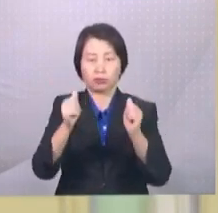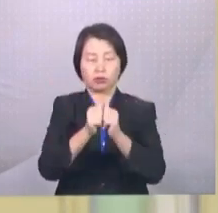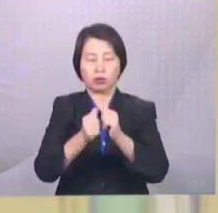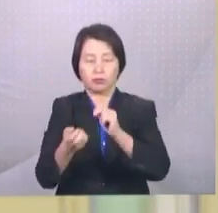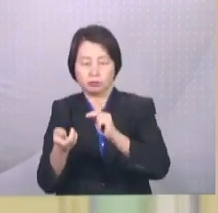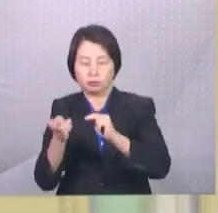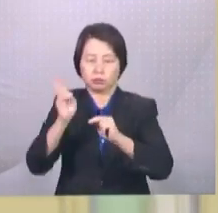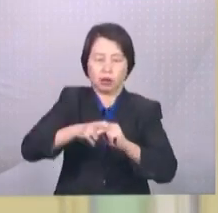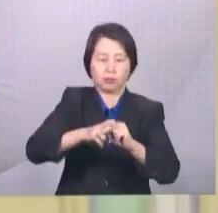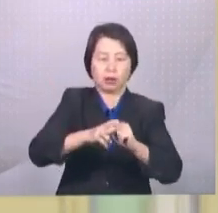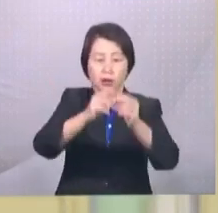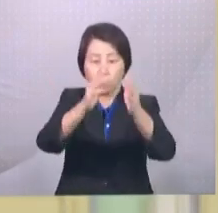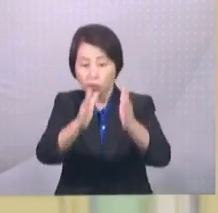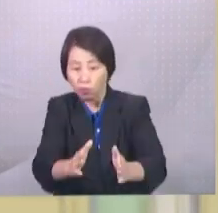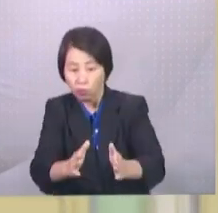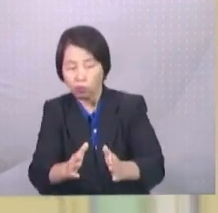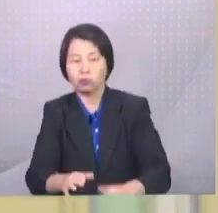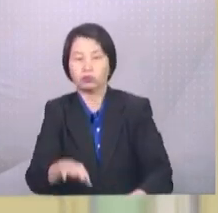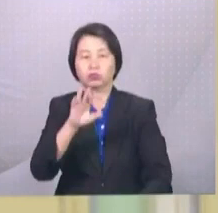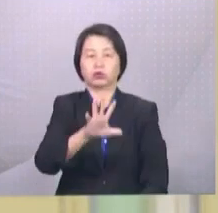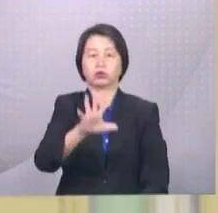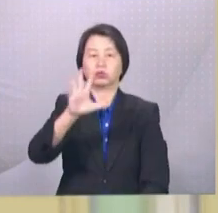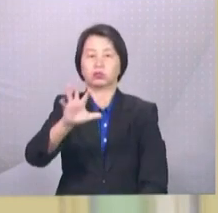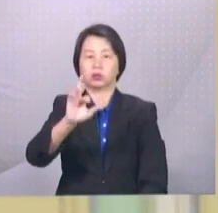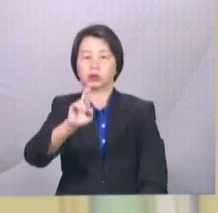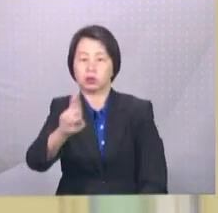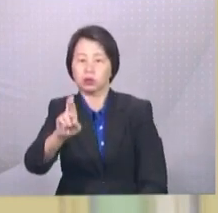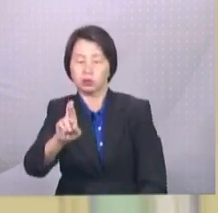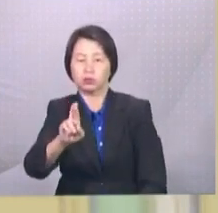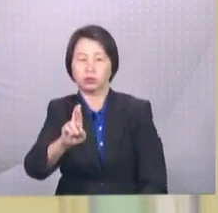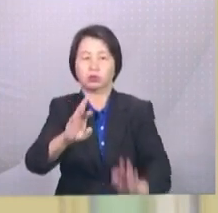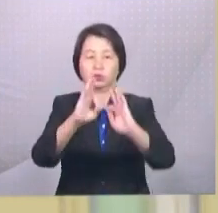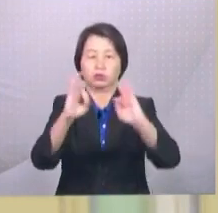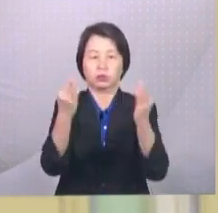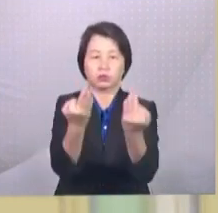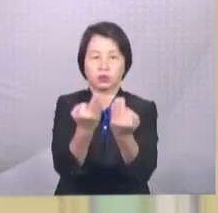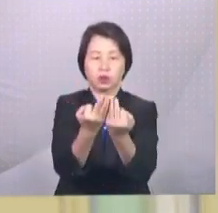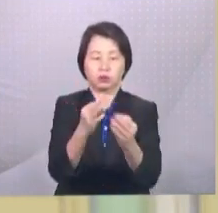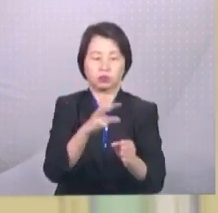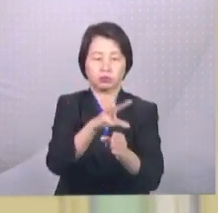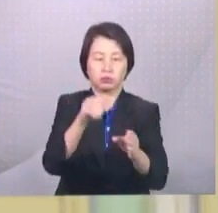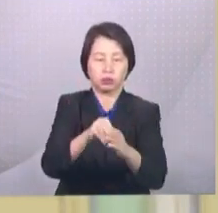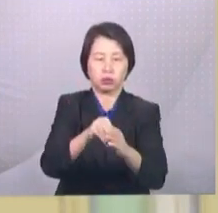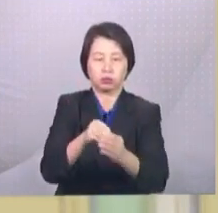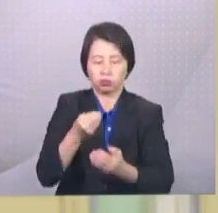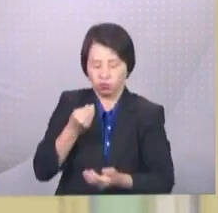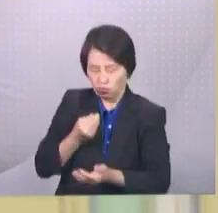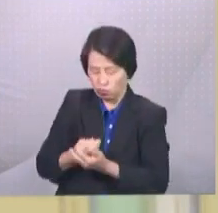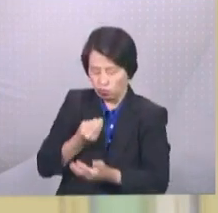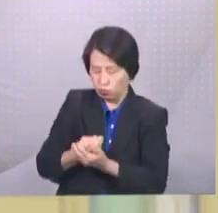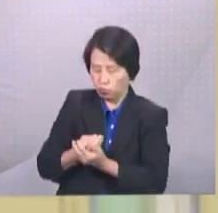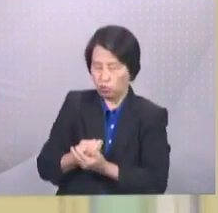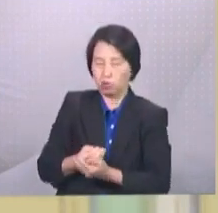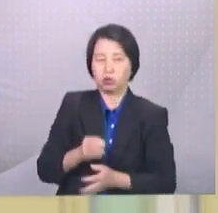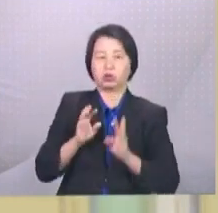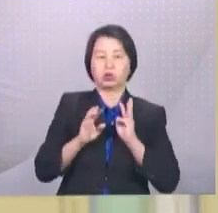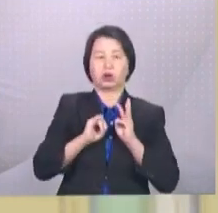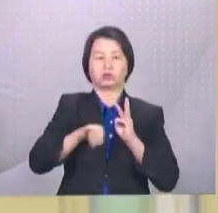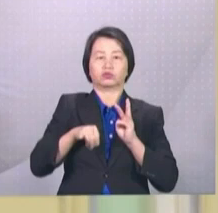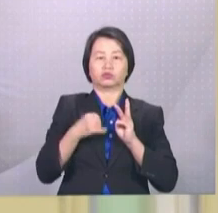pertambahan penerima kepada 55,000 ketua isi rumah melibatkan peruntukan